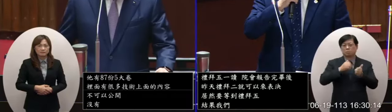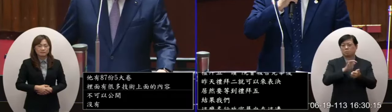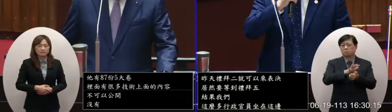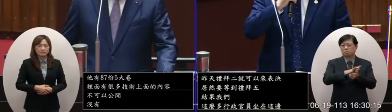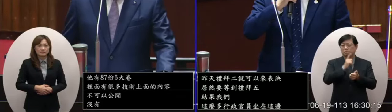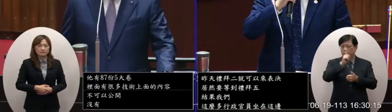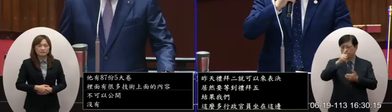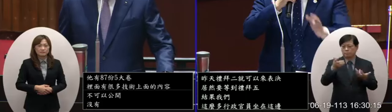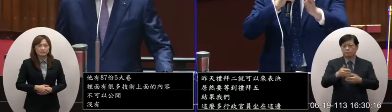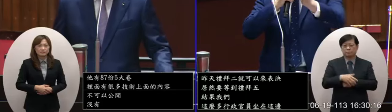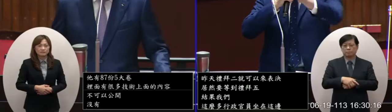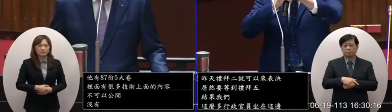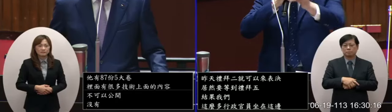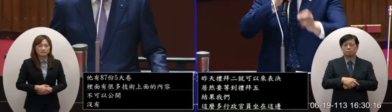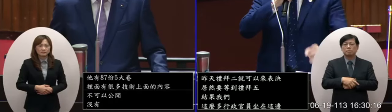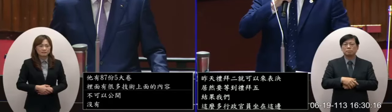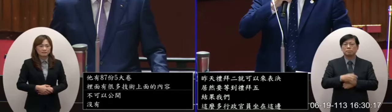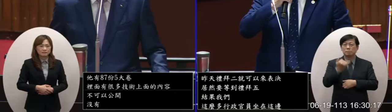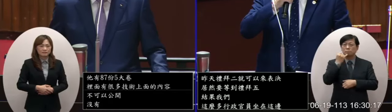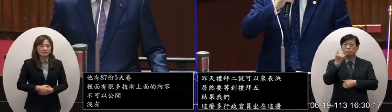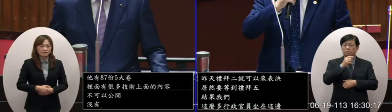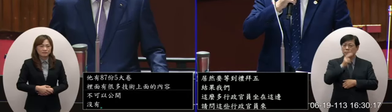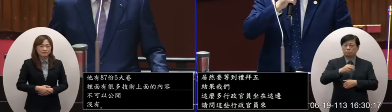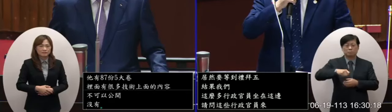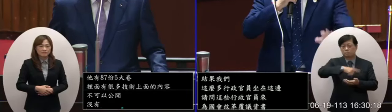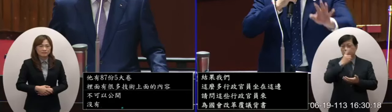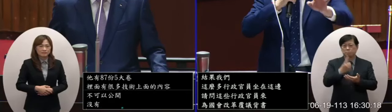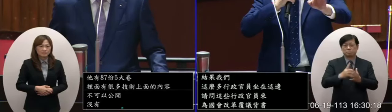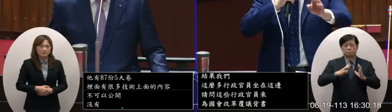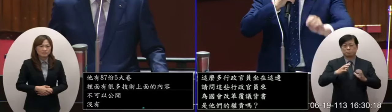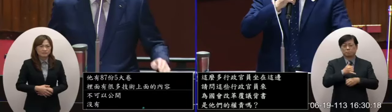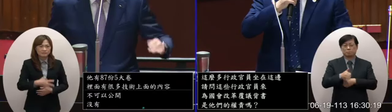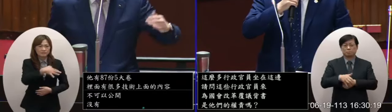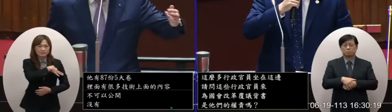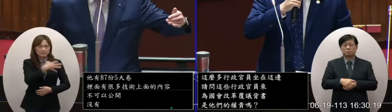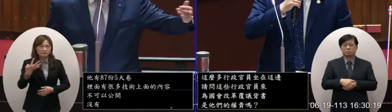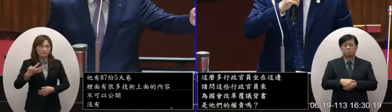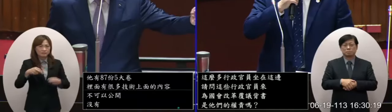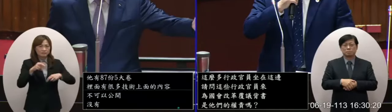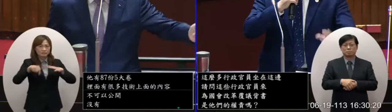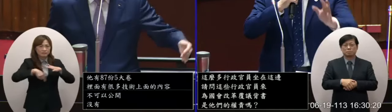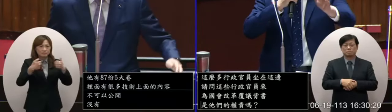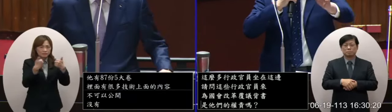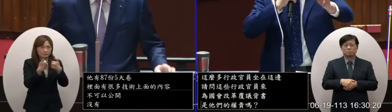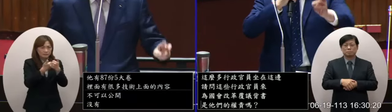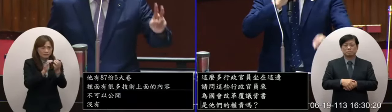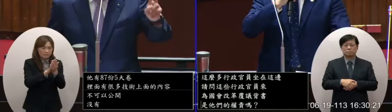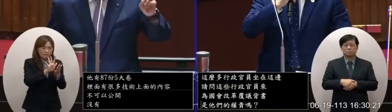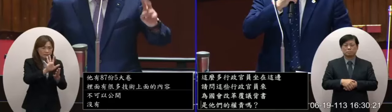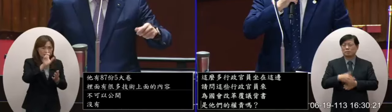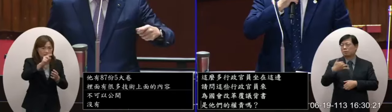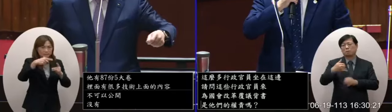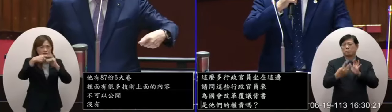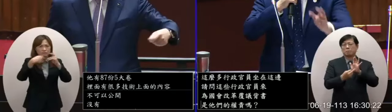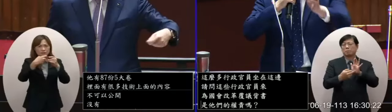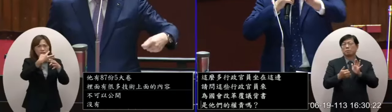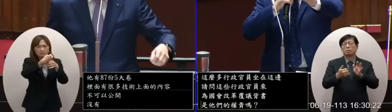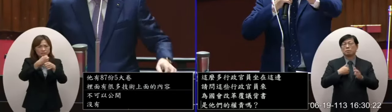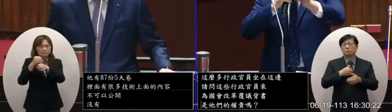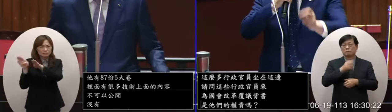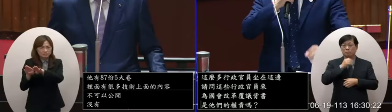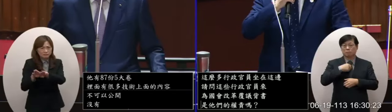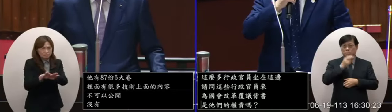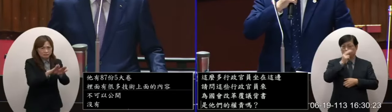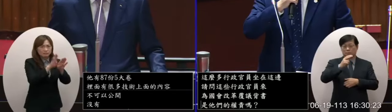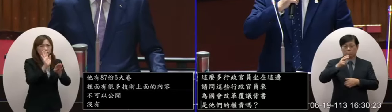做一件事情哦，我是请全球所有的行政官员， 礼拜四月会之后有一个端午的连假， 没有 所以到礼拜二， 我请所